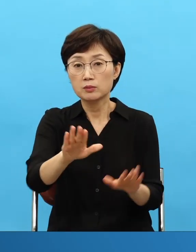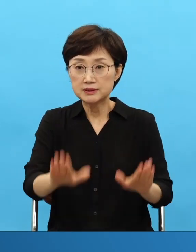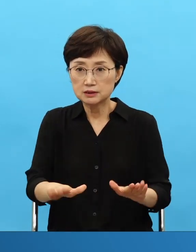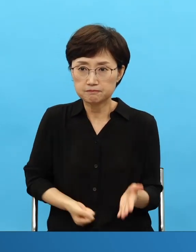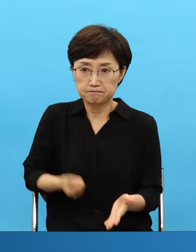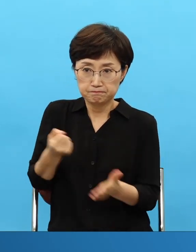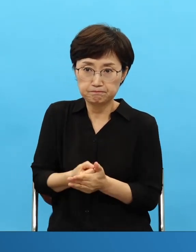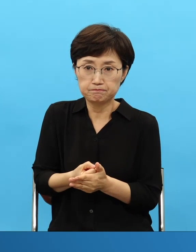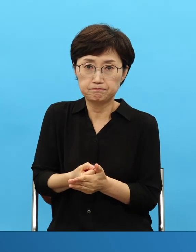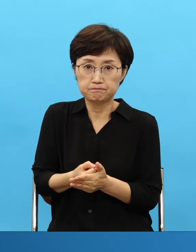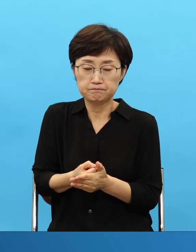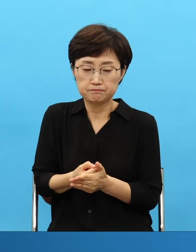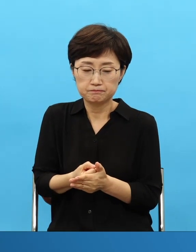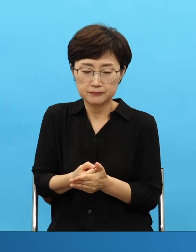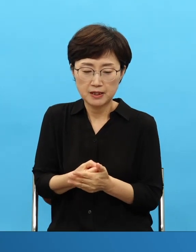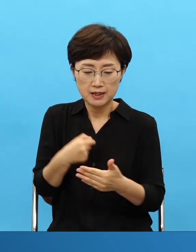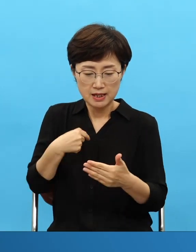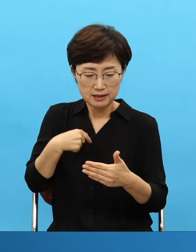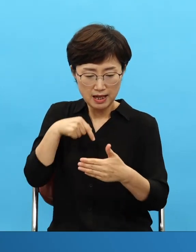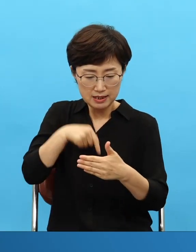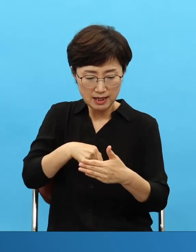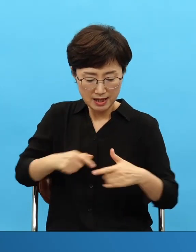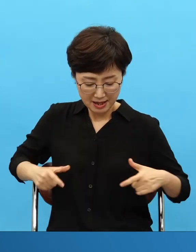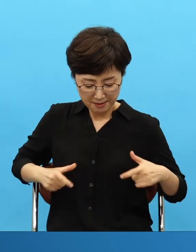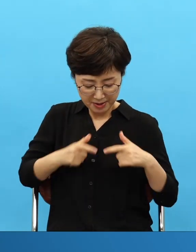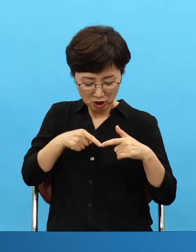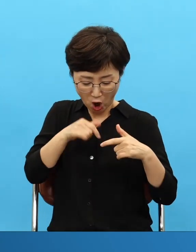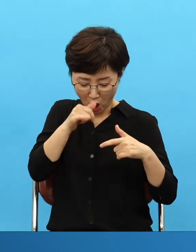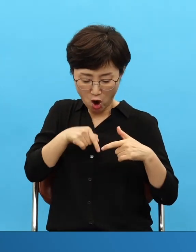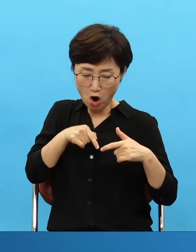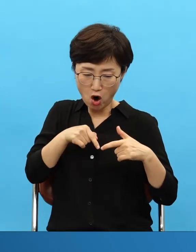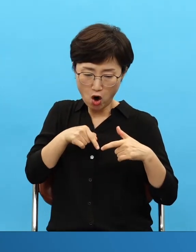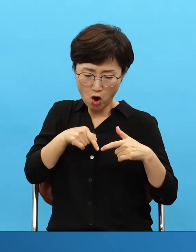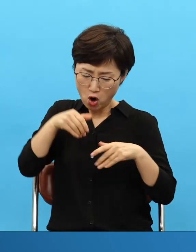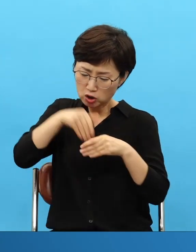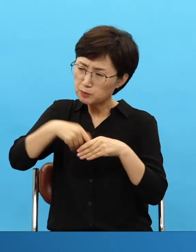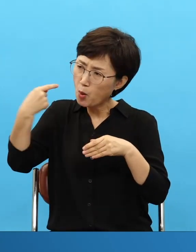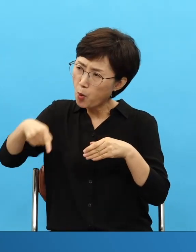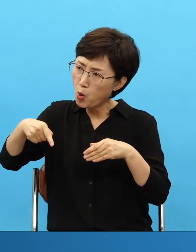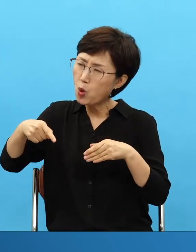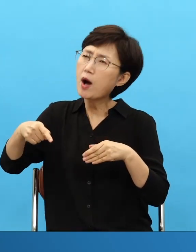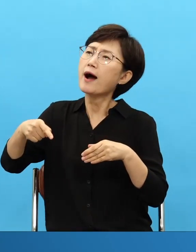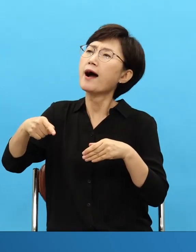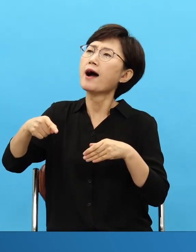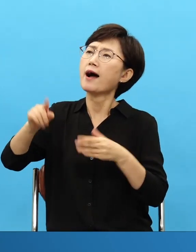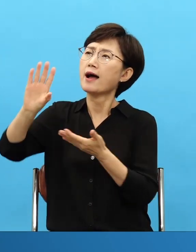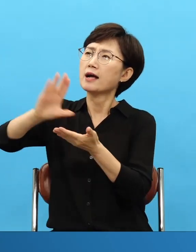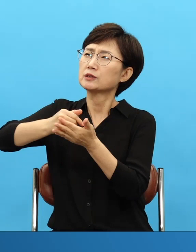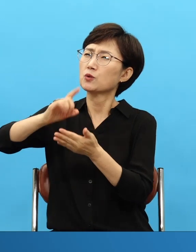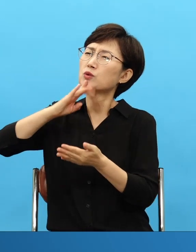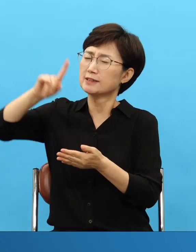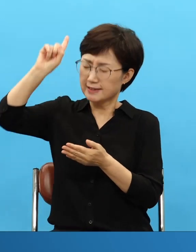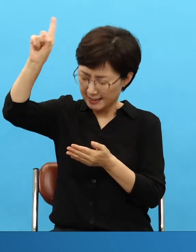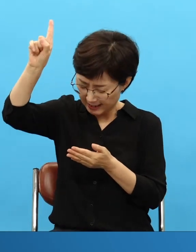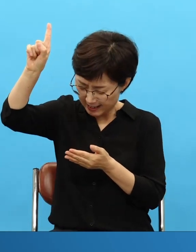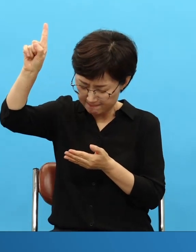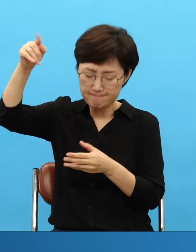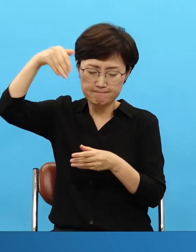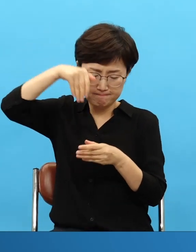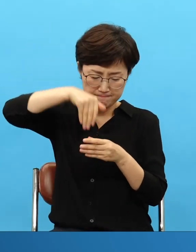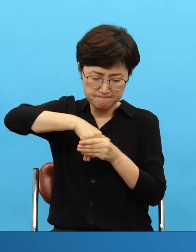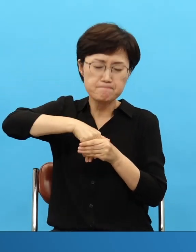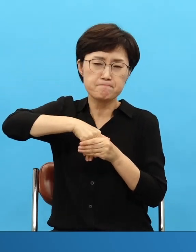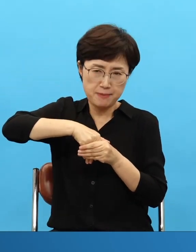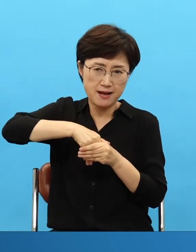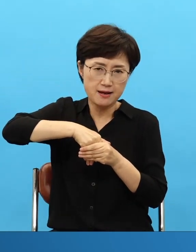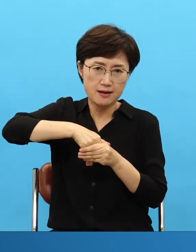망대를 심겠다. You is more than enough to go and save your entire family line. So you must resolve in your heart today that you will plant in the partisan